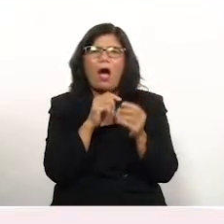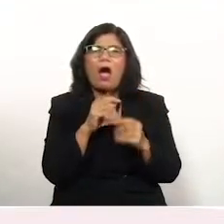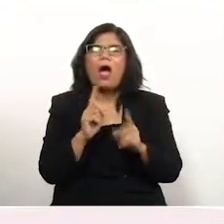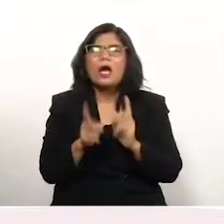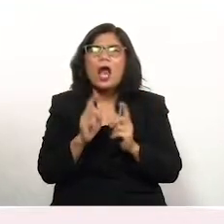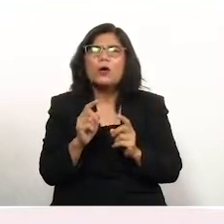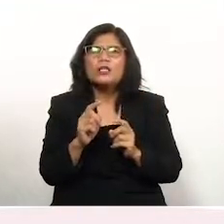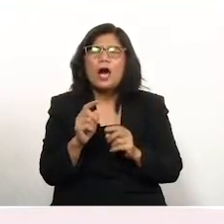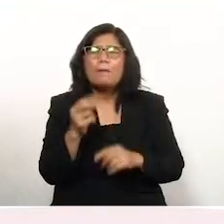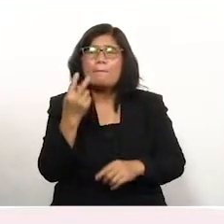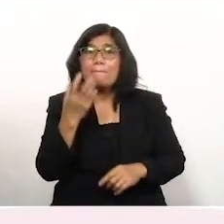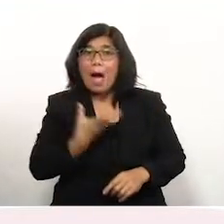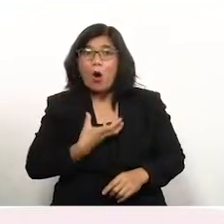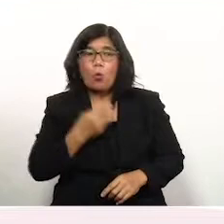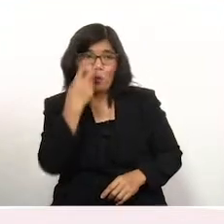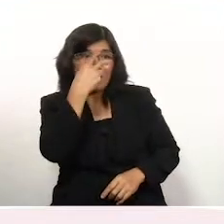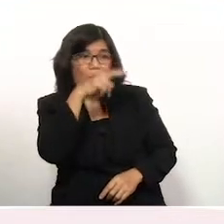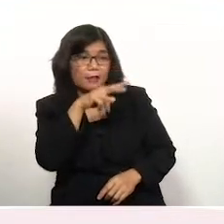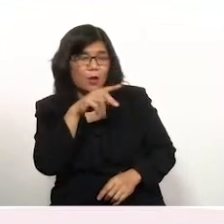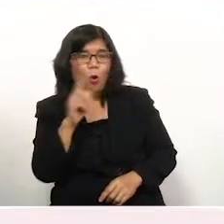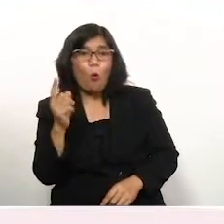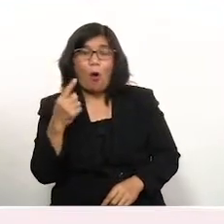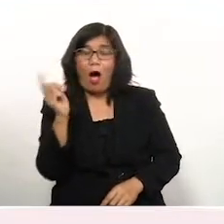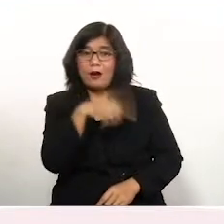Ayo kita mau melihat hari-hari yang baik